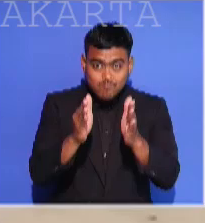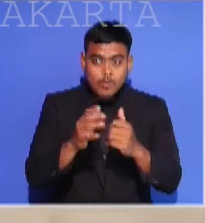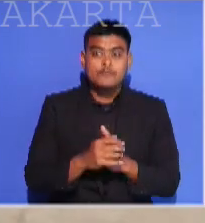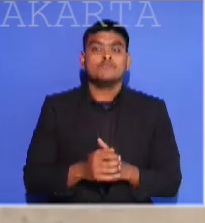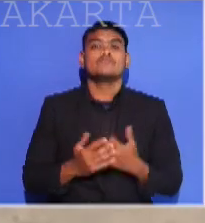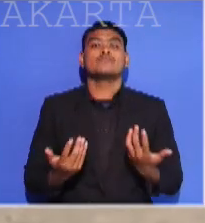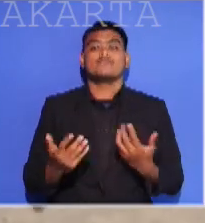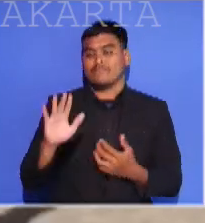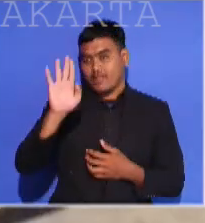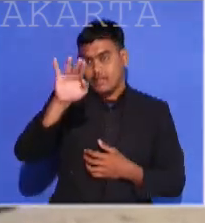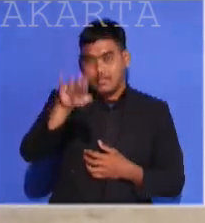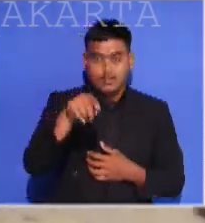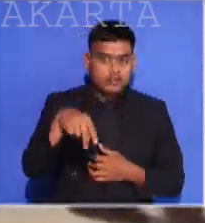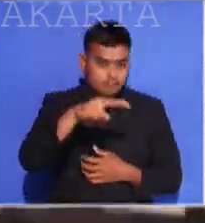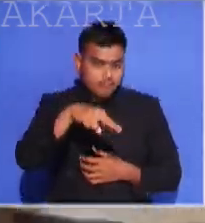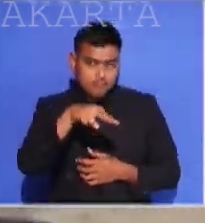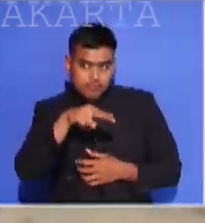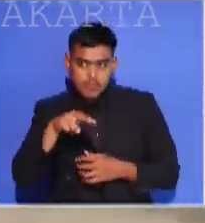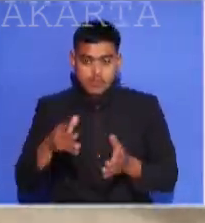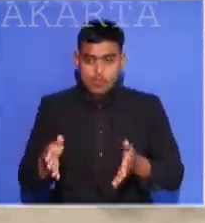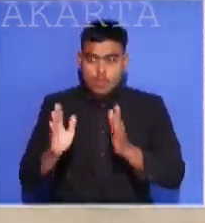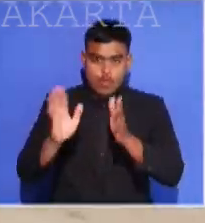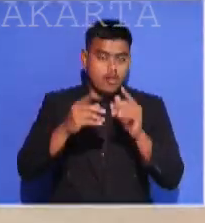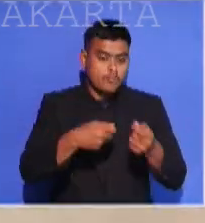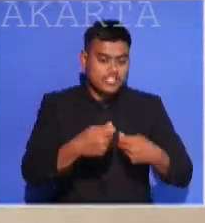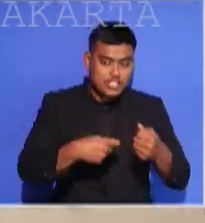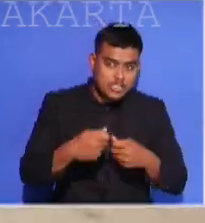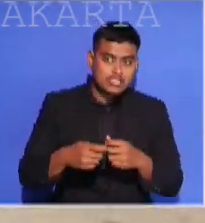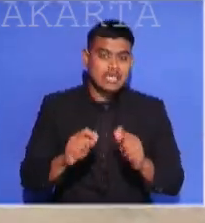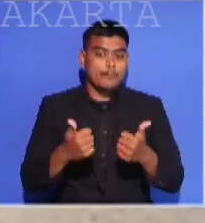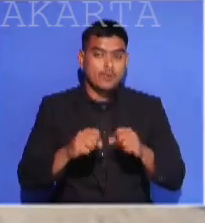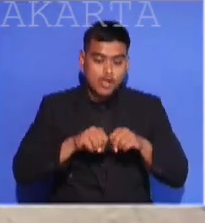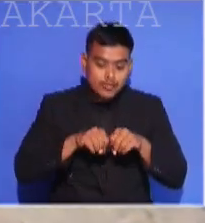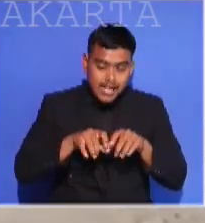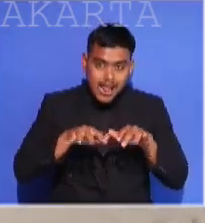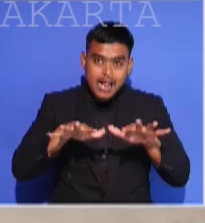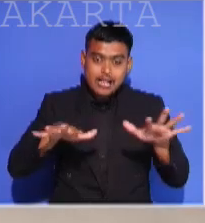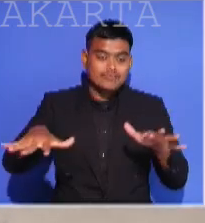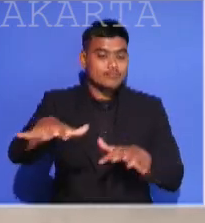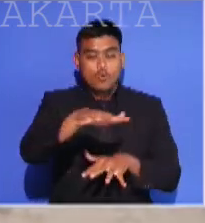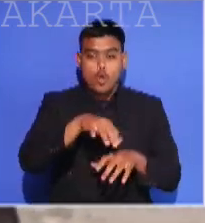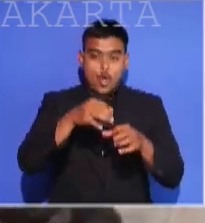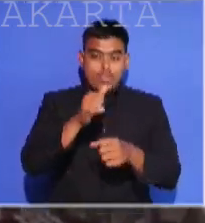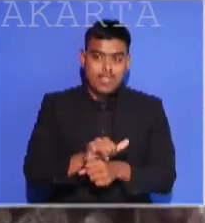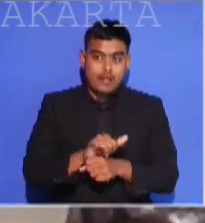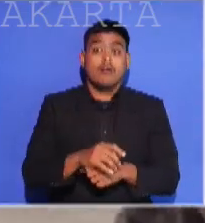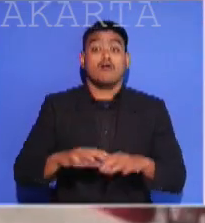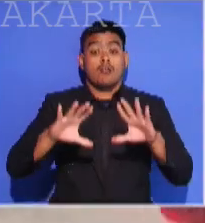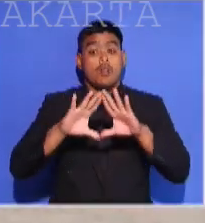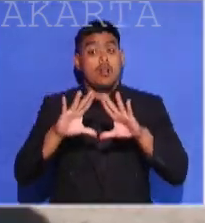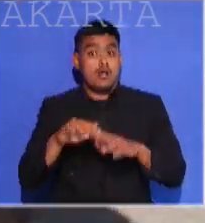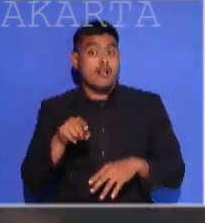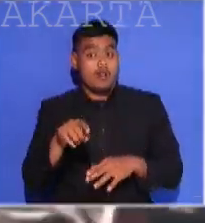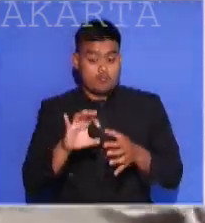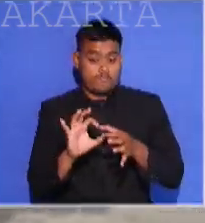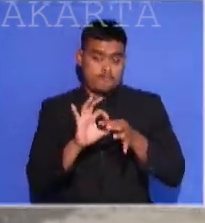banyak aktivitas masyarakat seperti Hotel dan pasar sebagai ujung tobak masyarakat PPBD Kota Yogyakarta akan bekerja sama dengan